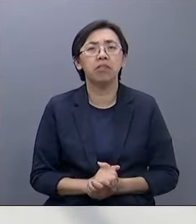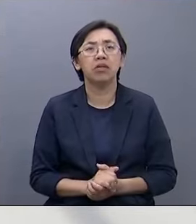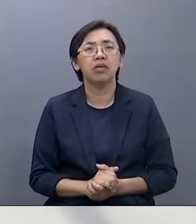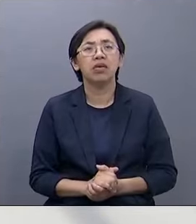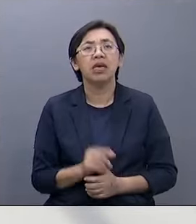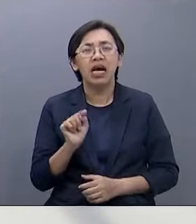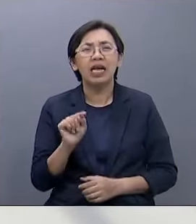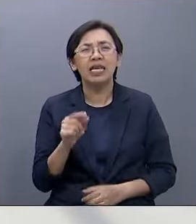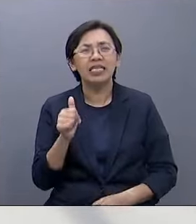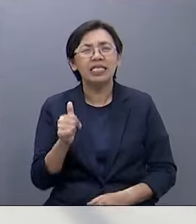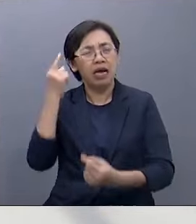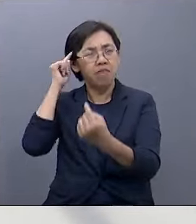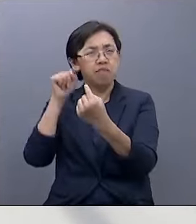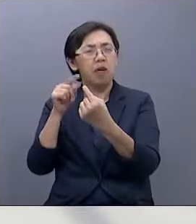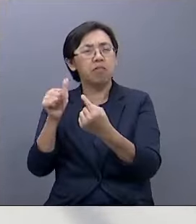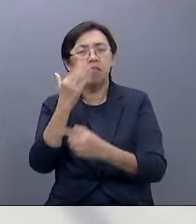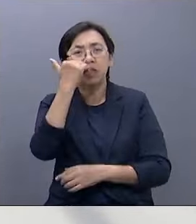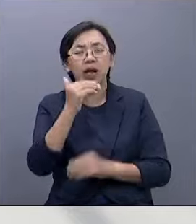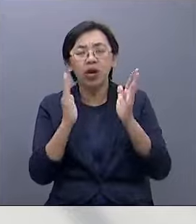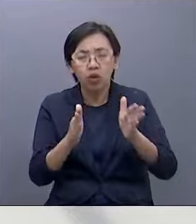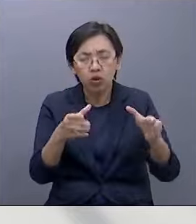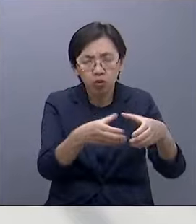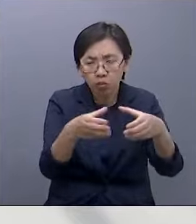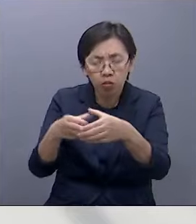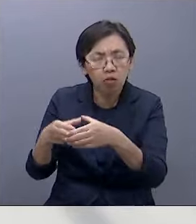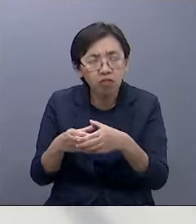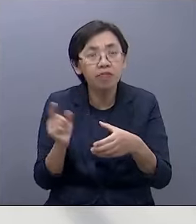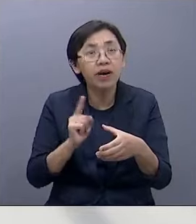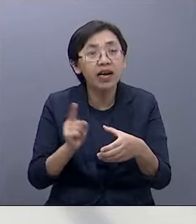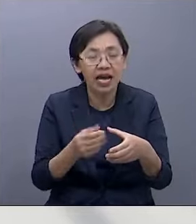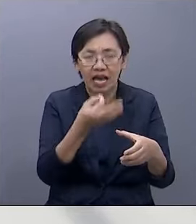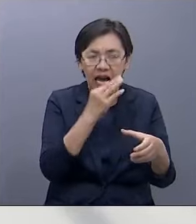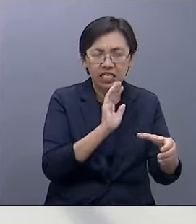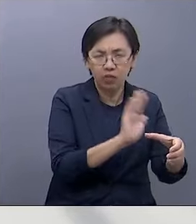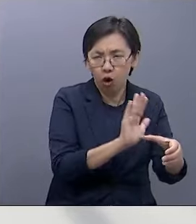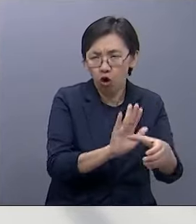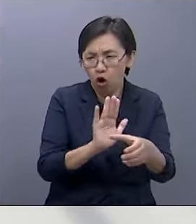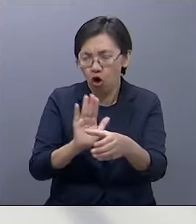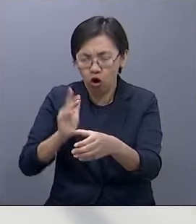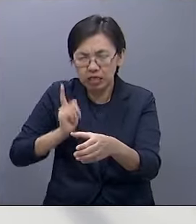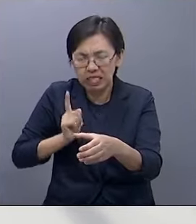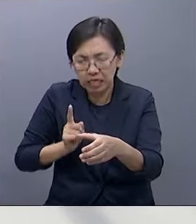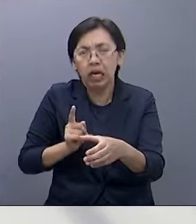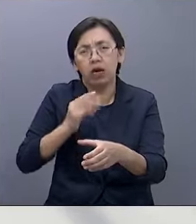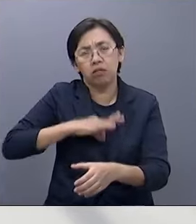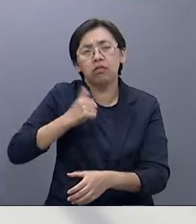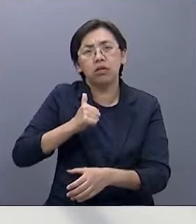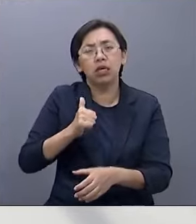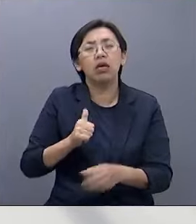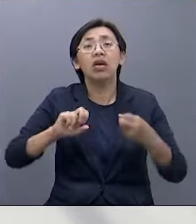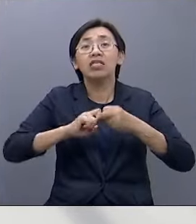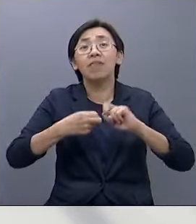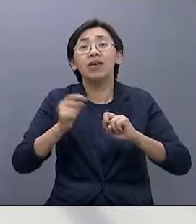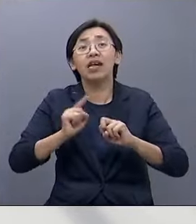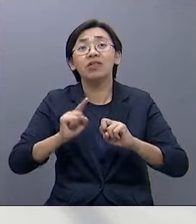นี่เป็นเรื่องดีอยู่แล้วค่ะถ้าหากว่าเราจะได้กลุ่มคนที่อยู่ในสังกัดสาขาสาอาชีพตัวจริงเสียงจริงแต่มันก็เกิดเป็นช่องโหว่ใน